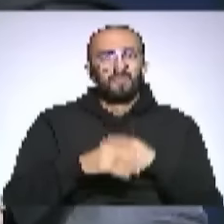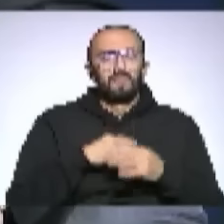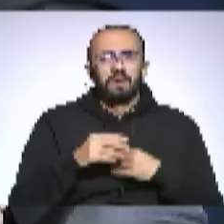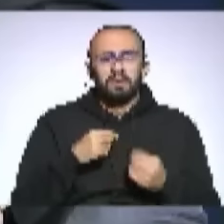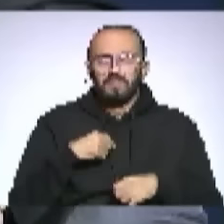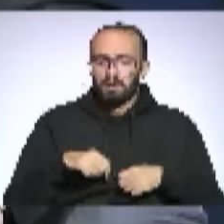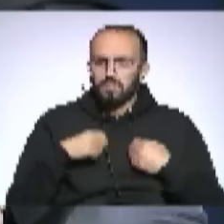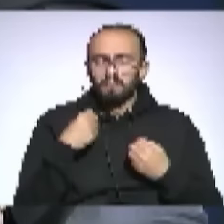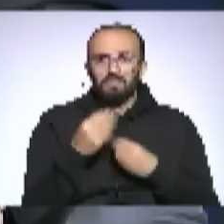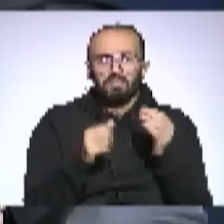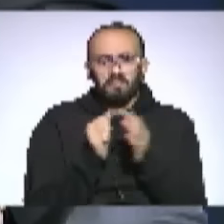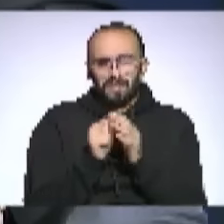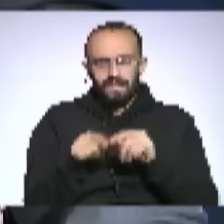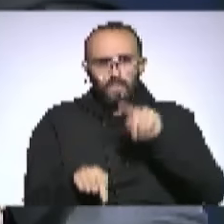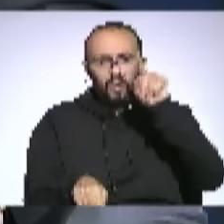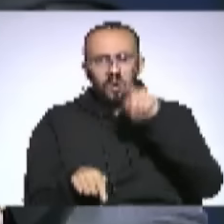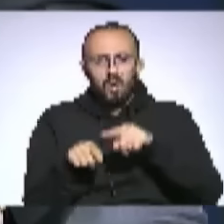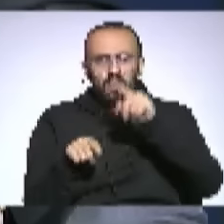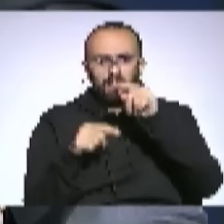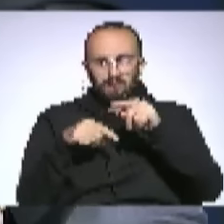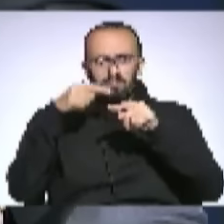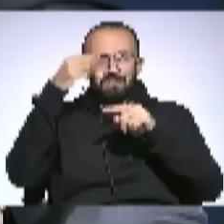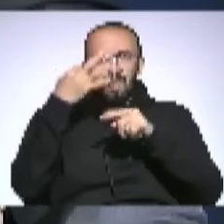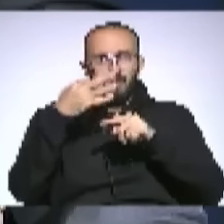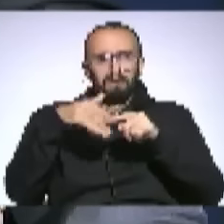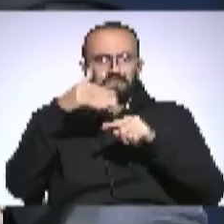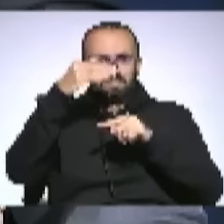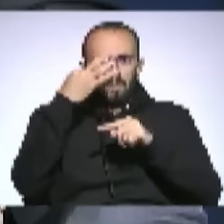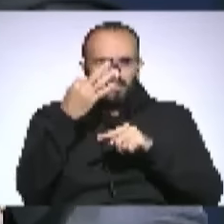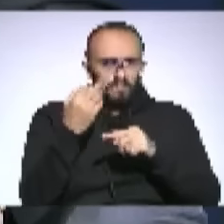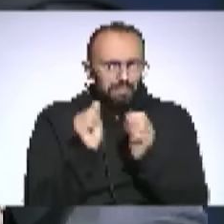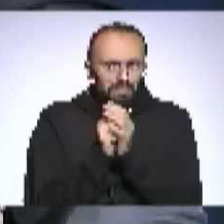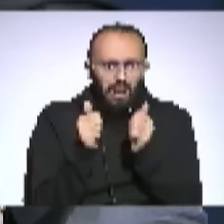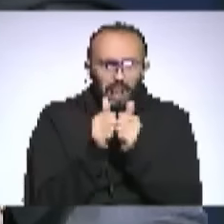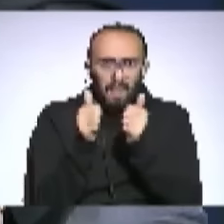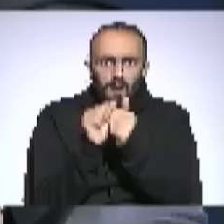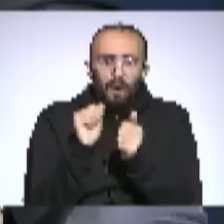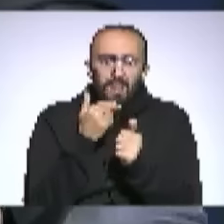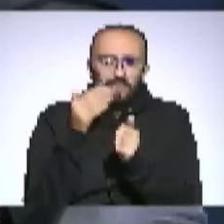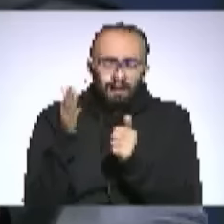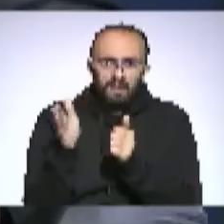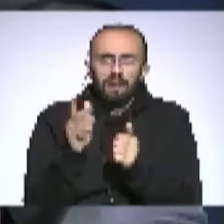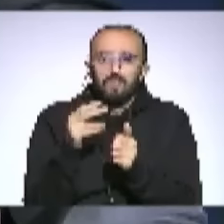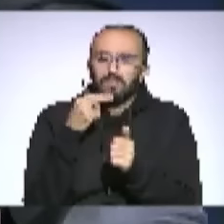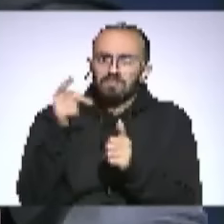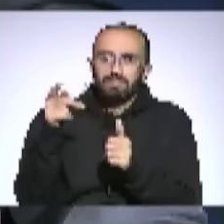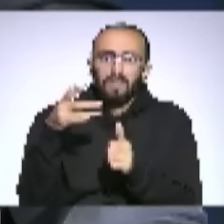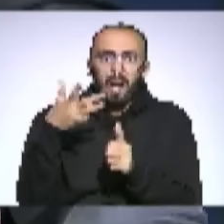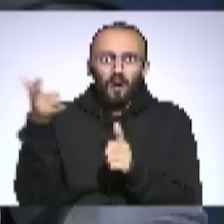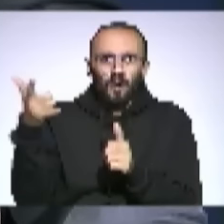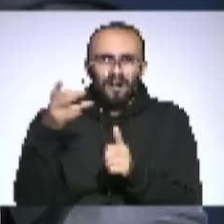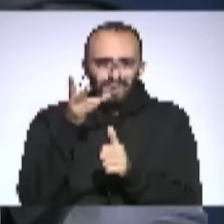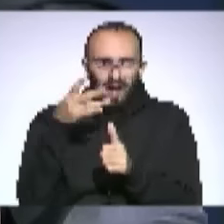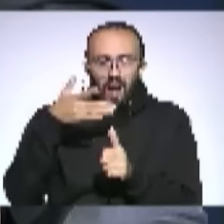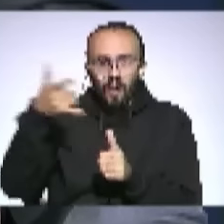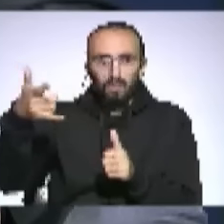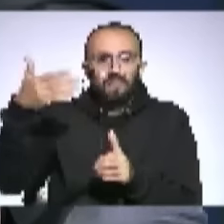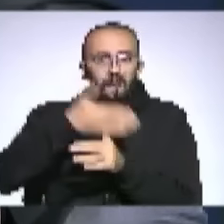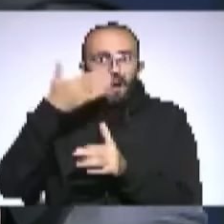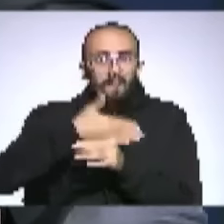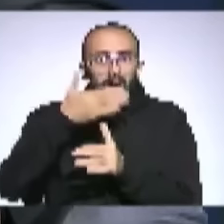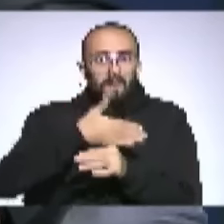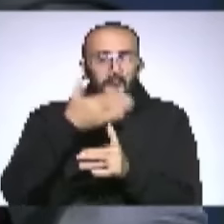انا بقى في بيتي وشقتي فوق احنا في بيت عئله كلنا لاث فوق بعض تمام فكل حاجه بيتدخل كل حاجه حتى في الشقه فوق